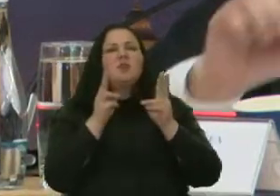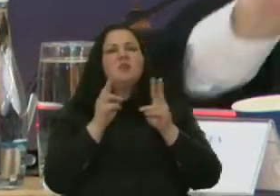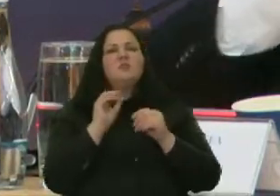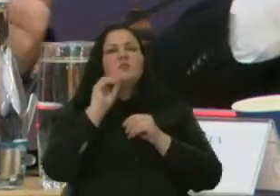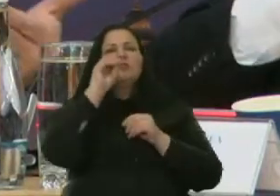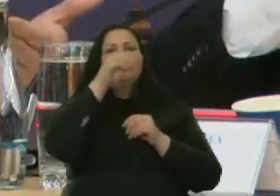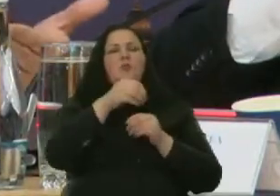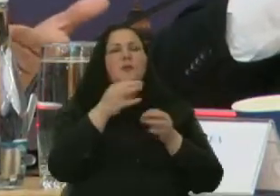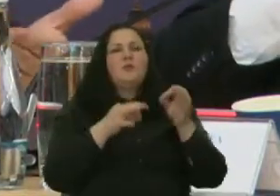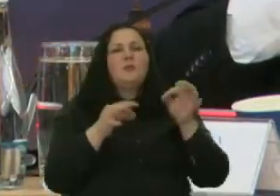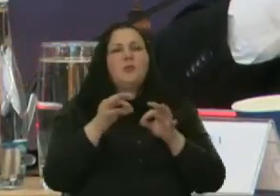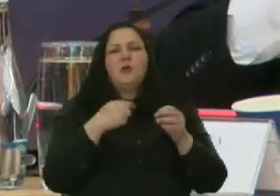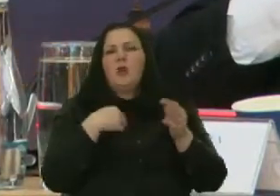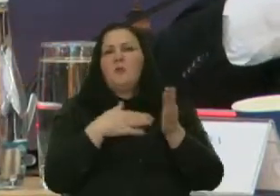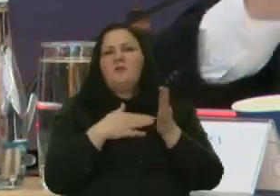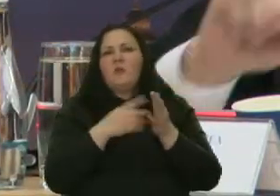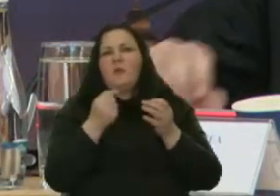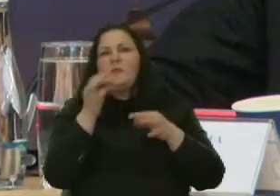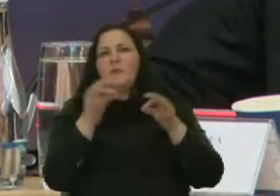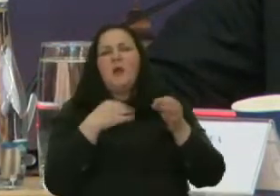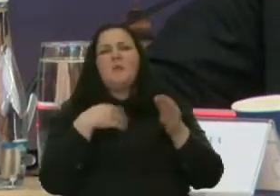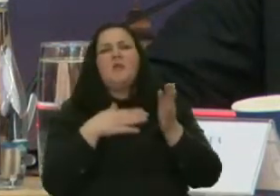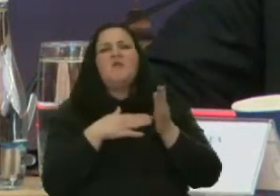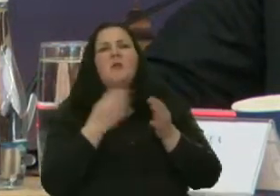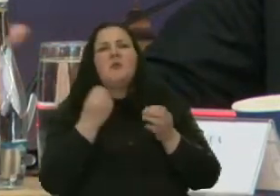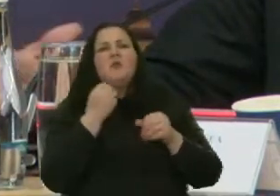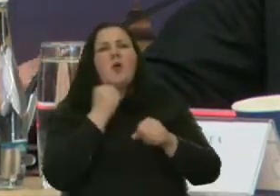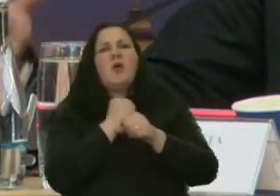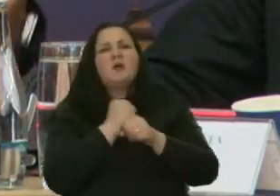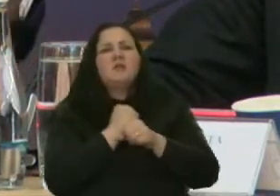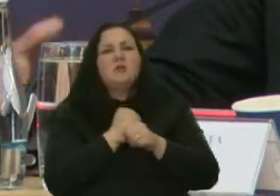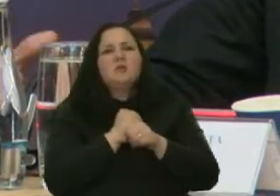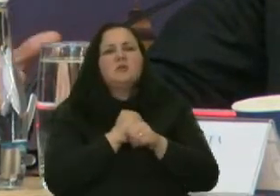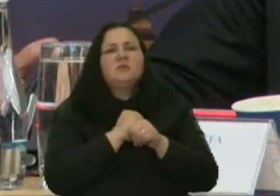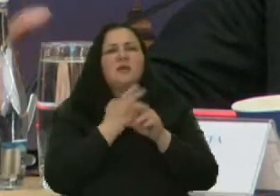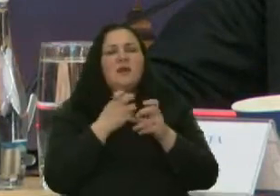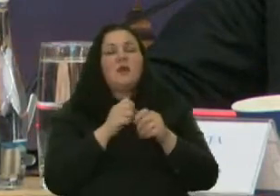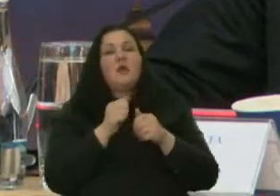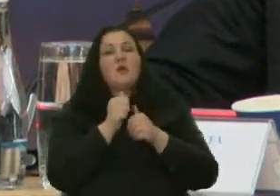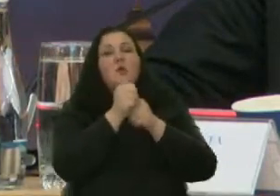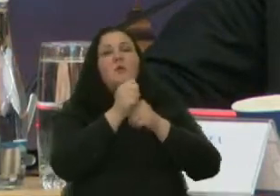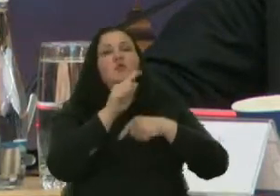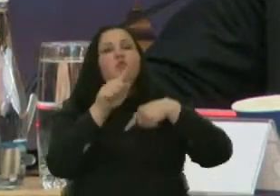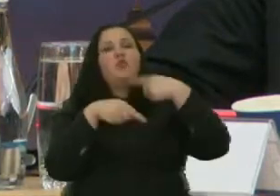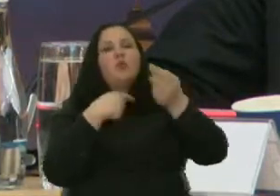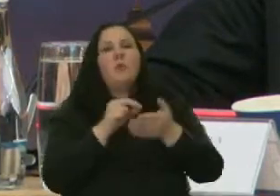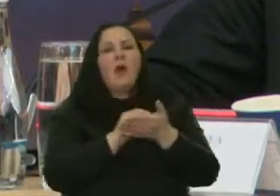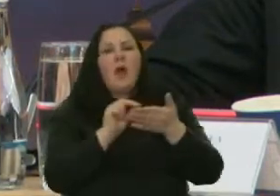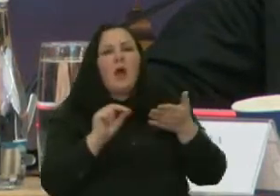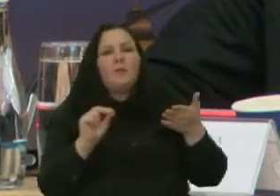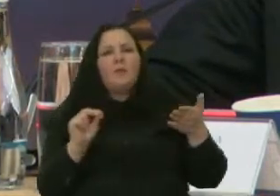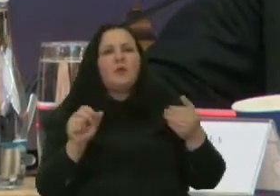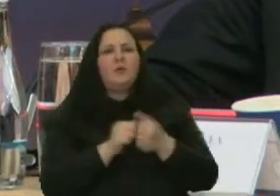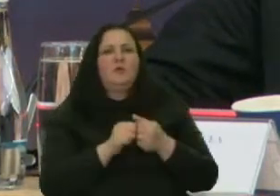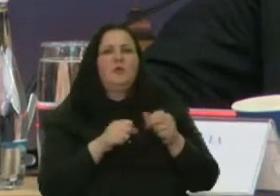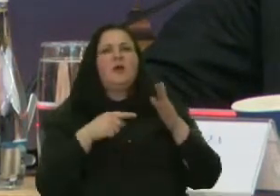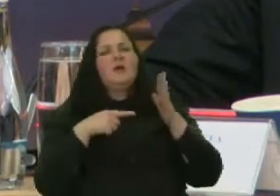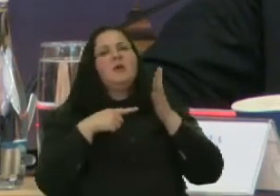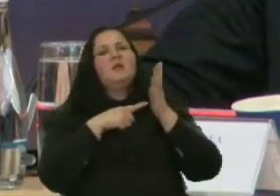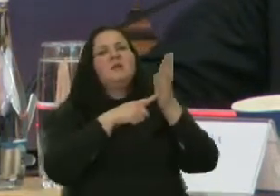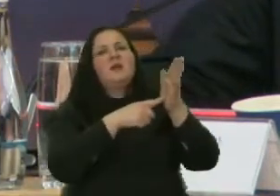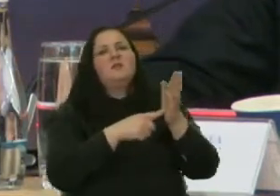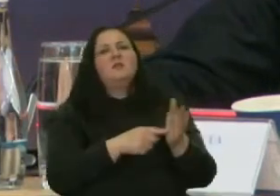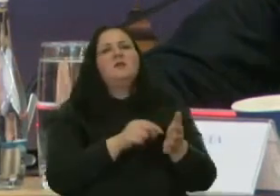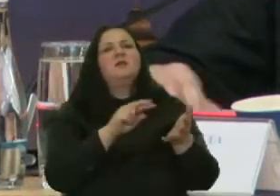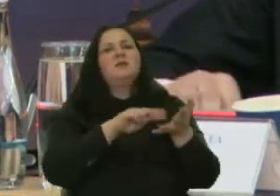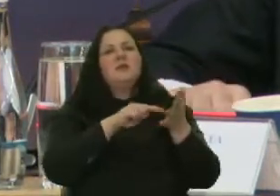usf că nu mi trebuie bani pentru Sf că mi trebuie pentru execuție care repet urmează după aprobarea Sf ului aprobarea indicator tehnico economice